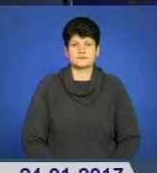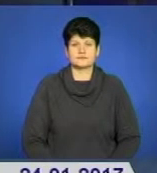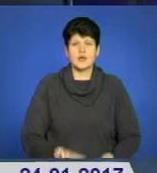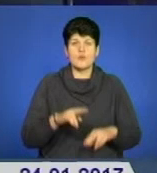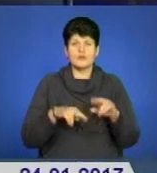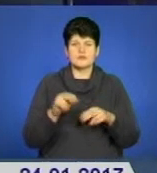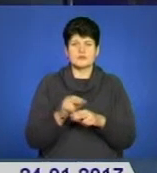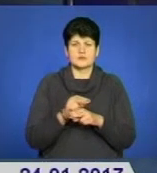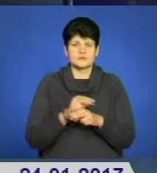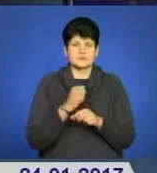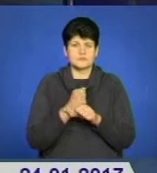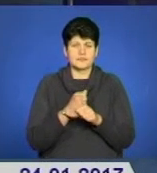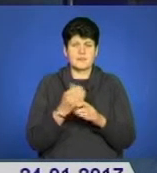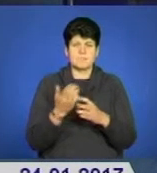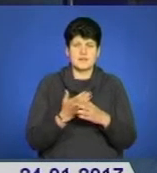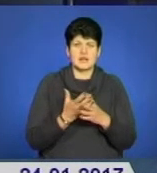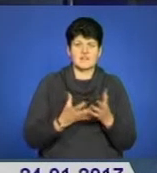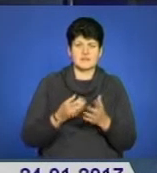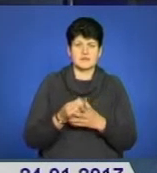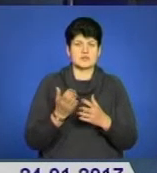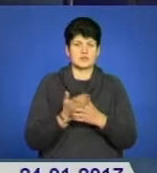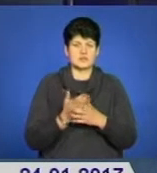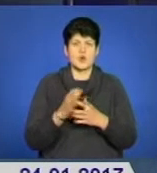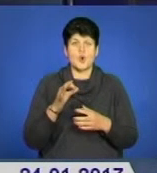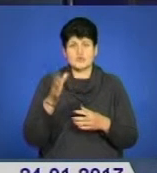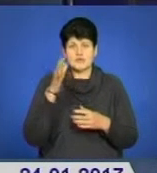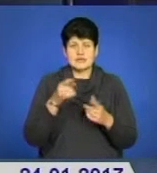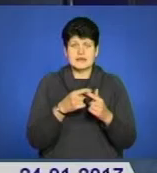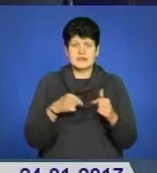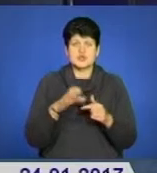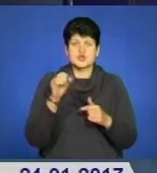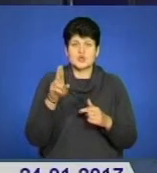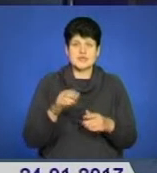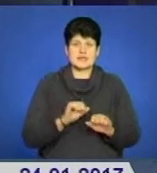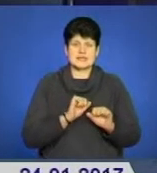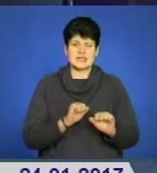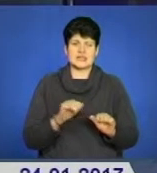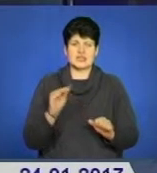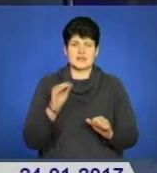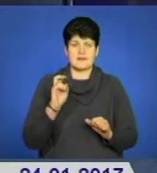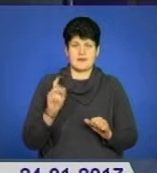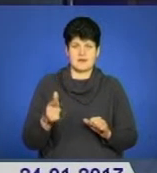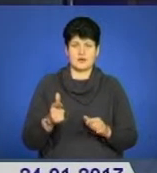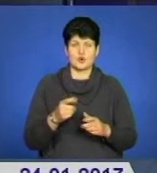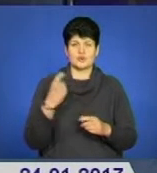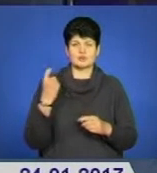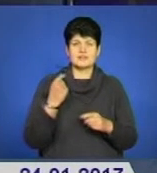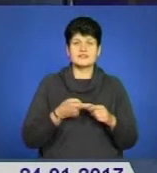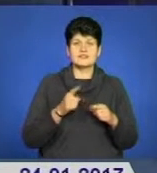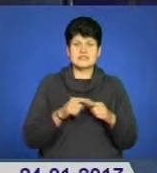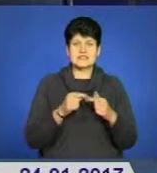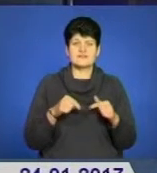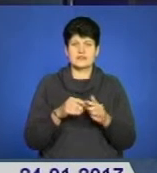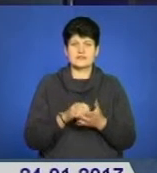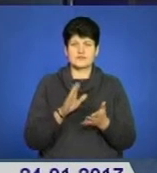Будівництво, ремонтні роботи, пільги і виплати субсидій, освітянська галузь, соціальний захист і житлово-комунальне господарство. Саме у цих сферах